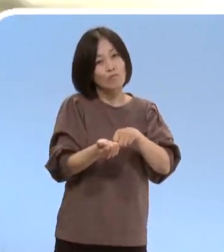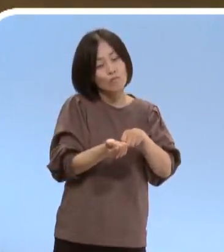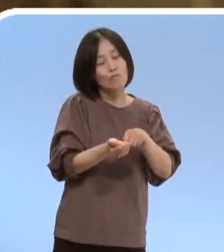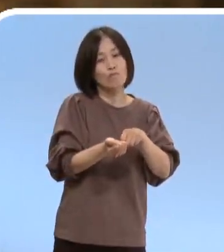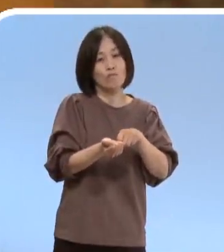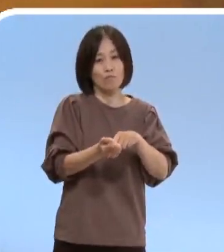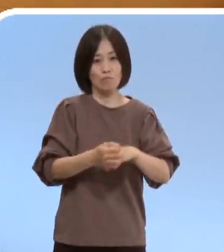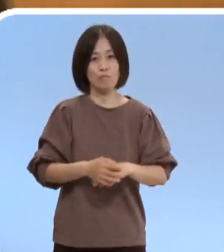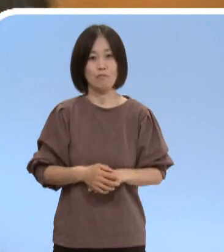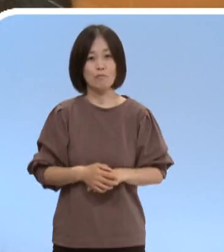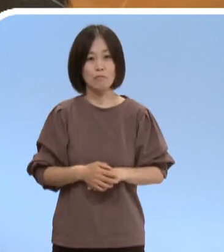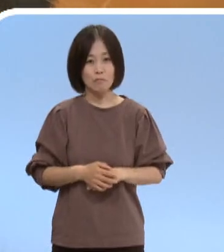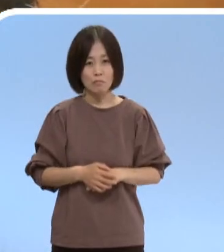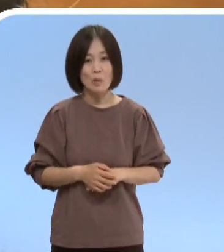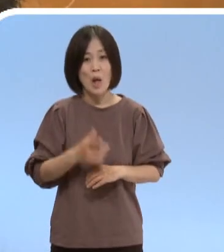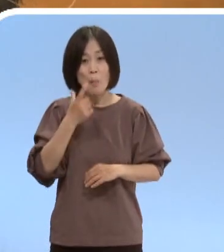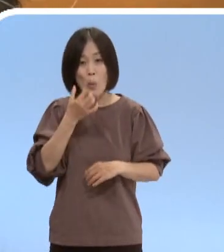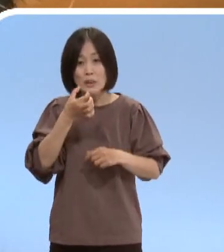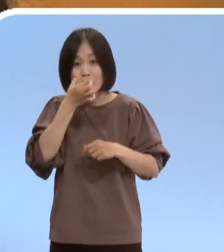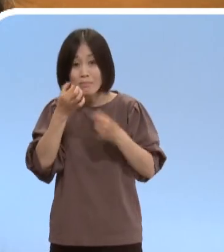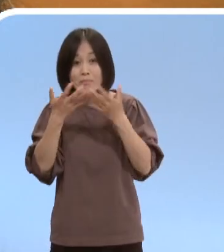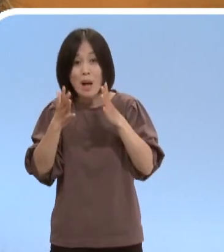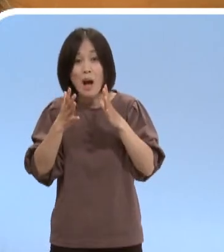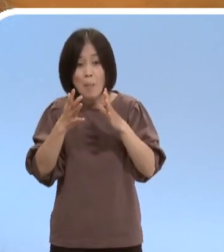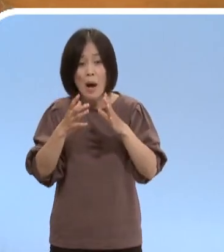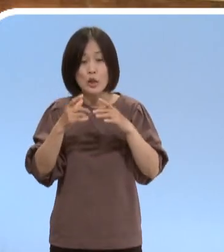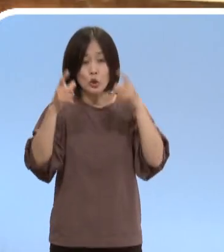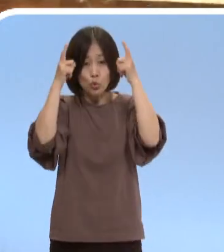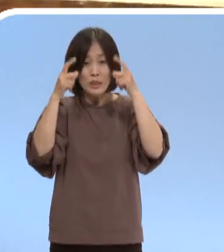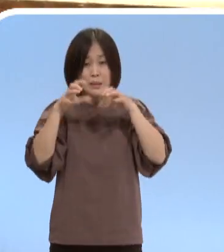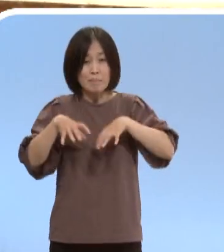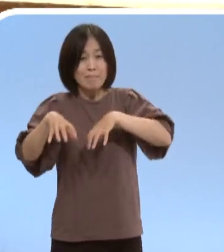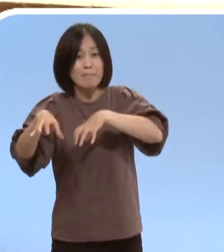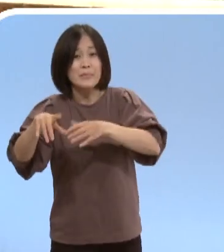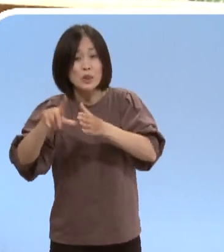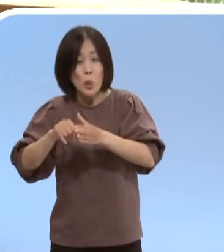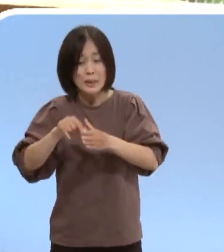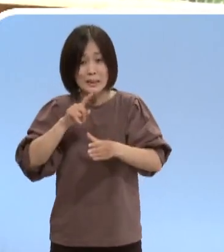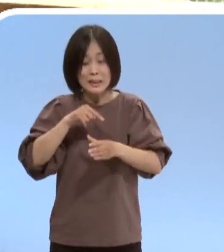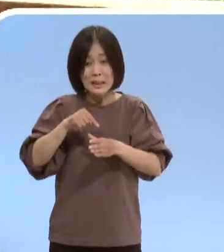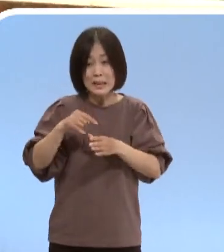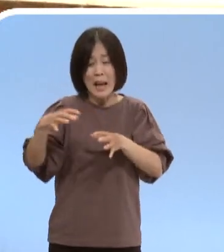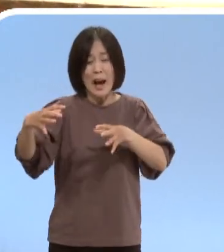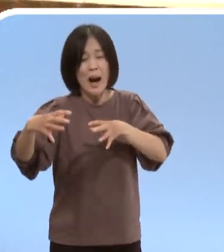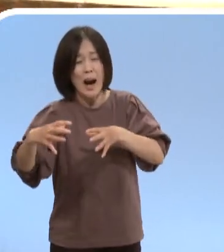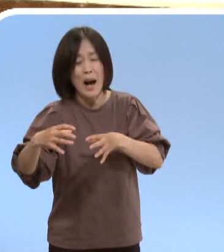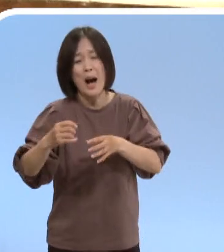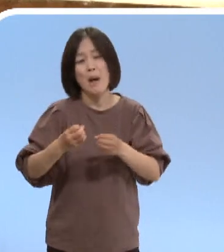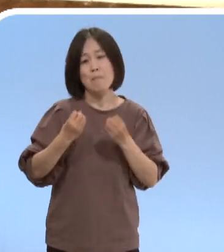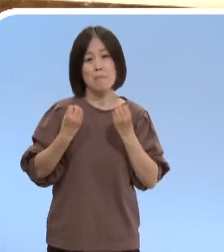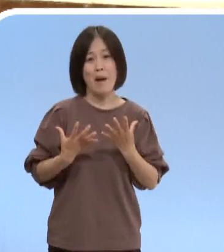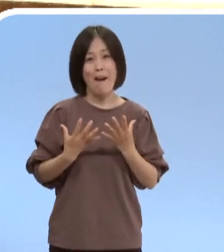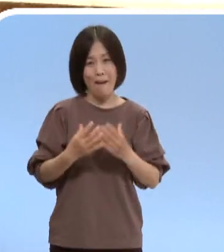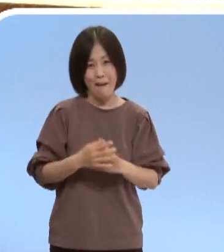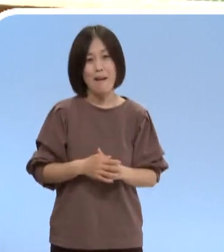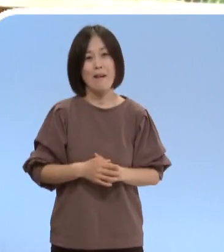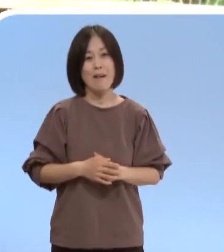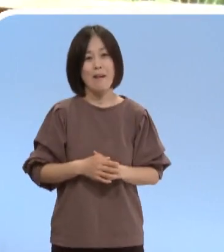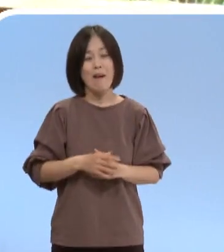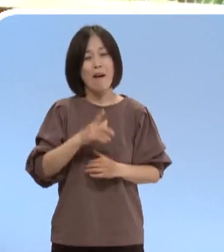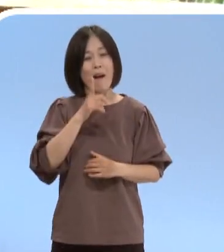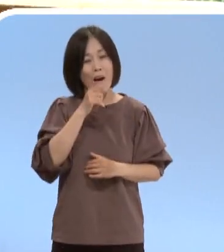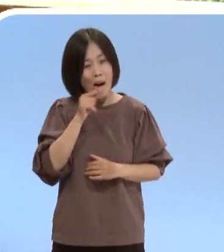ったらついてくるんで、そうじゃないと牛が本気で走り出したら人間一人じゃ、 あ、勝てないというか追えない